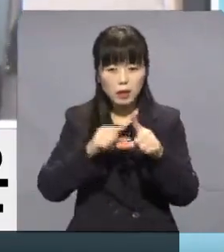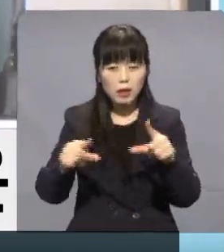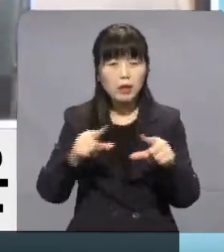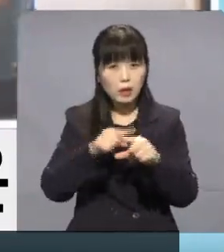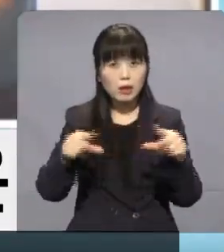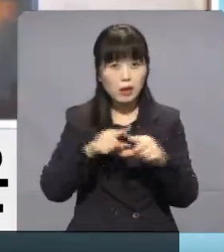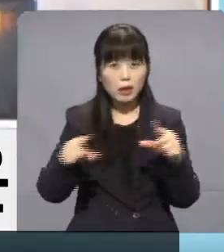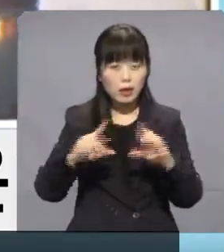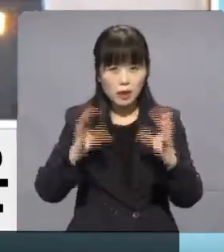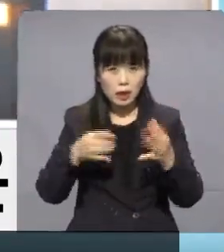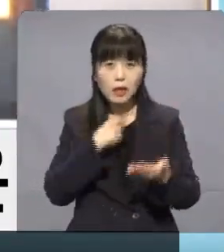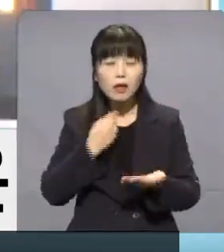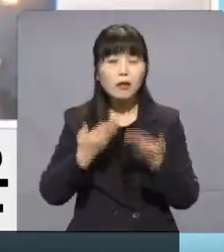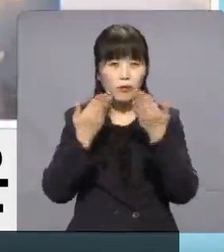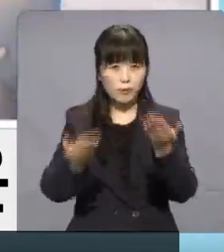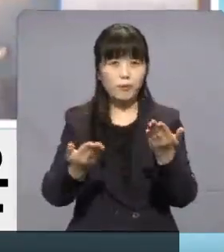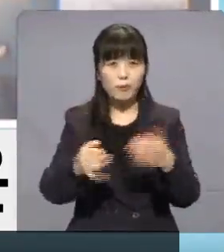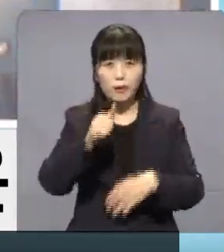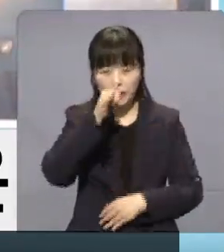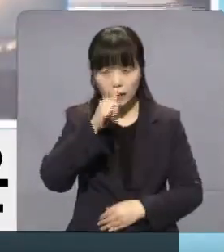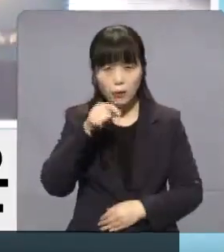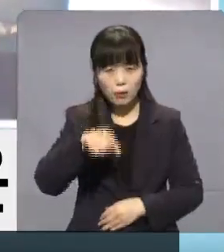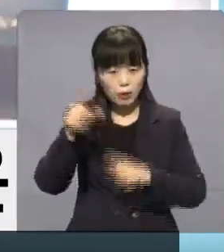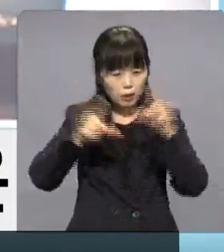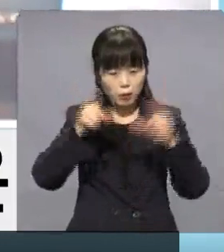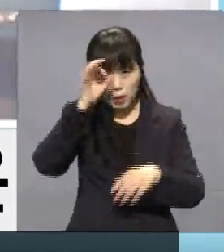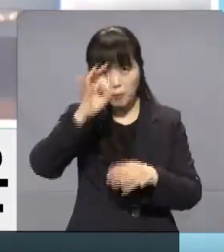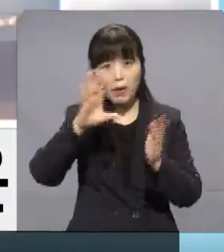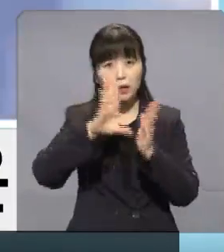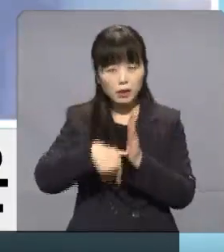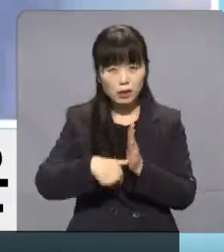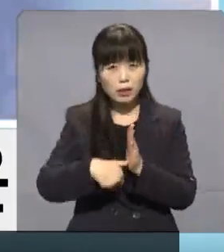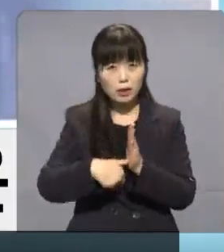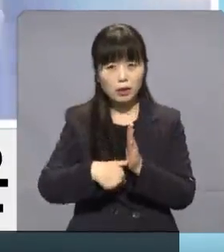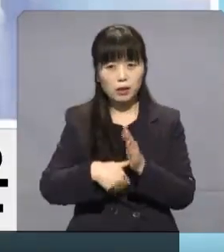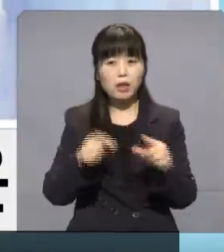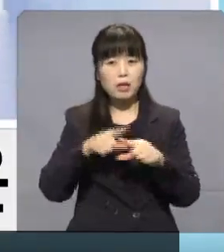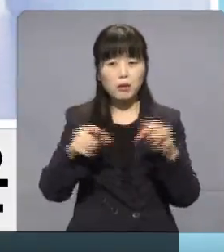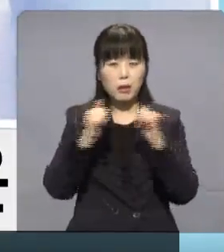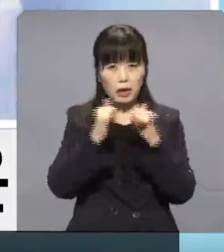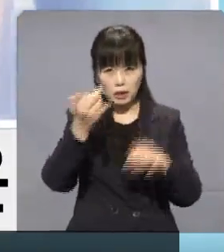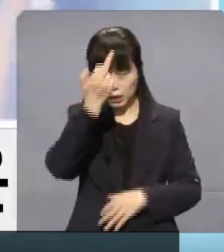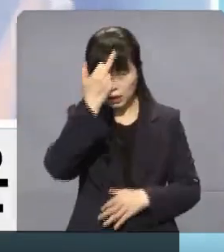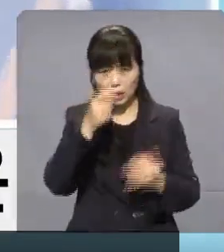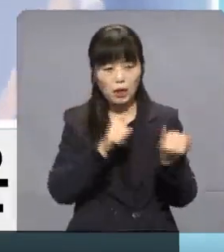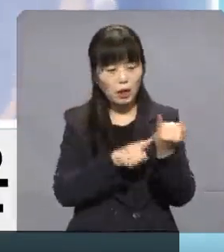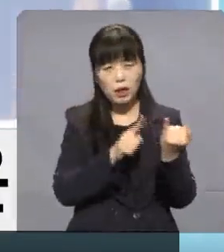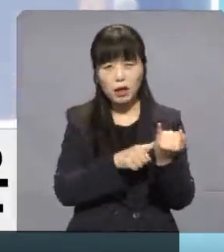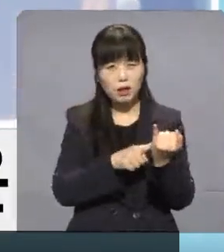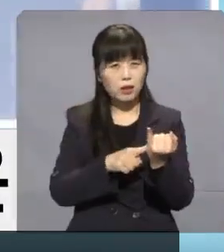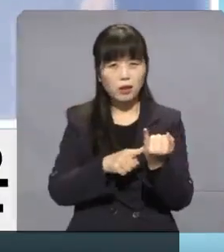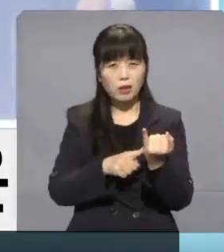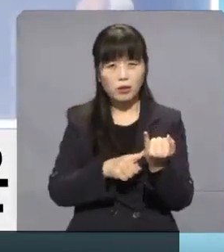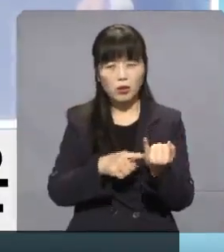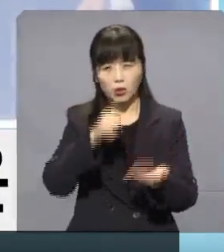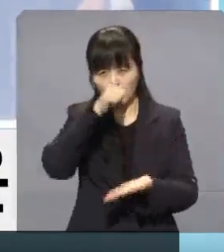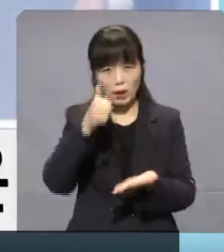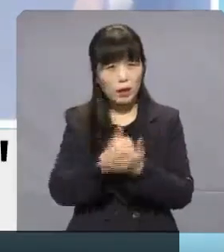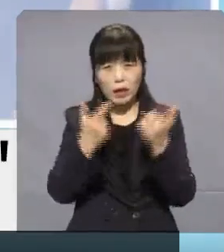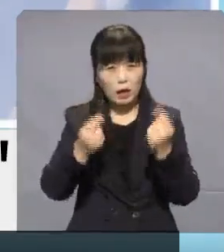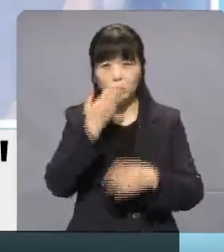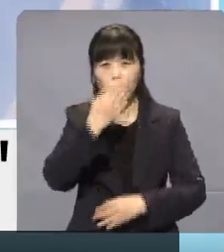부분 나라에 헌신하고 국가에 헌신한 측면이 있습니다. 그렇죠. 그런 측면에서 본다 그러면 일반인 최서원 씨와 무게감이 같을 수는 없다라고